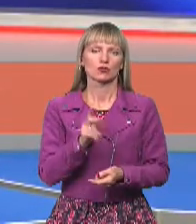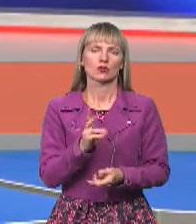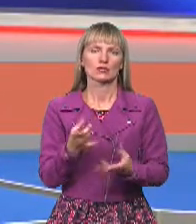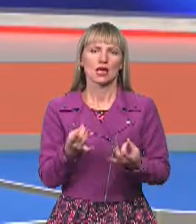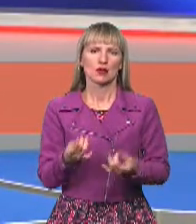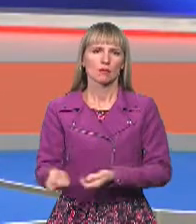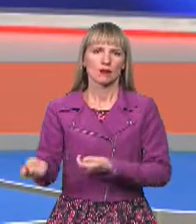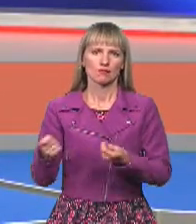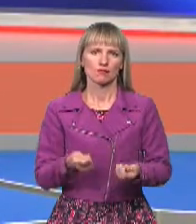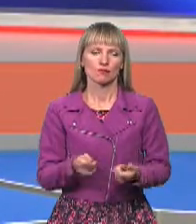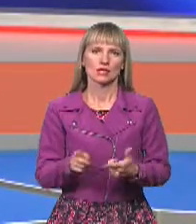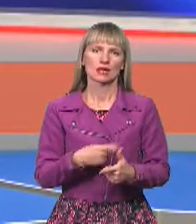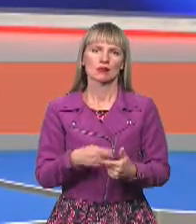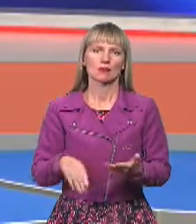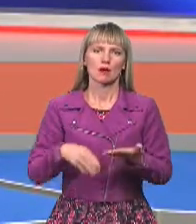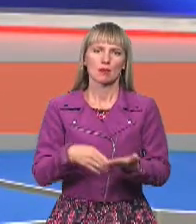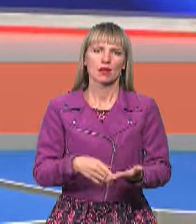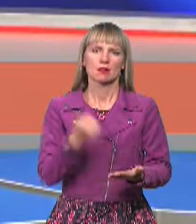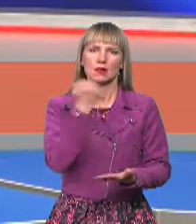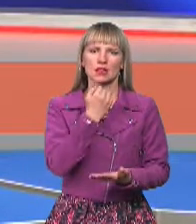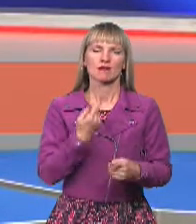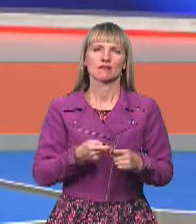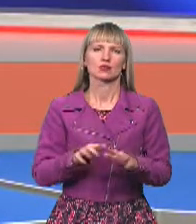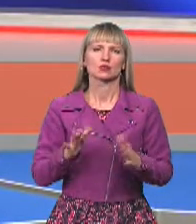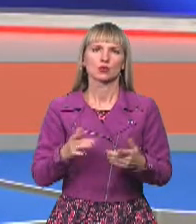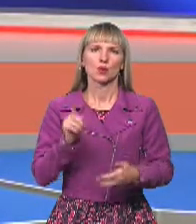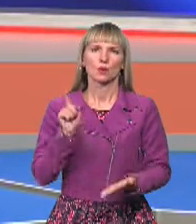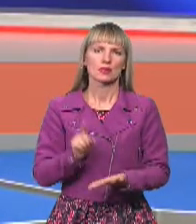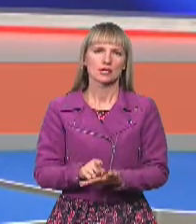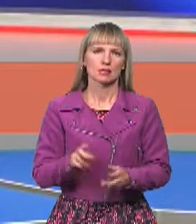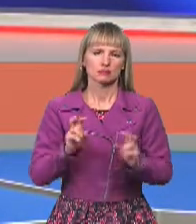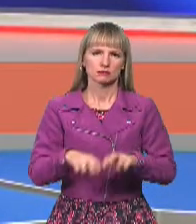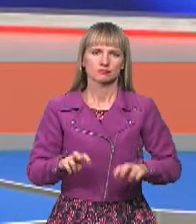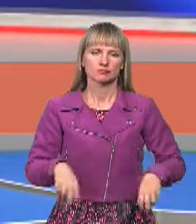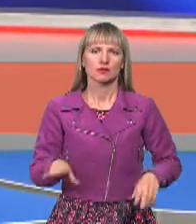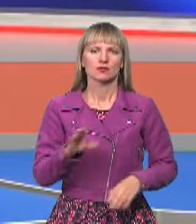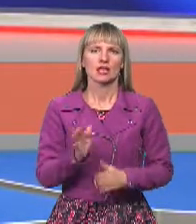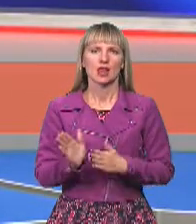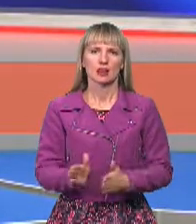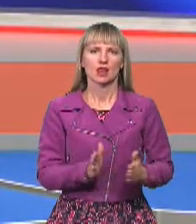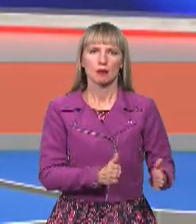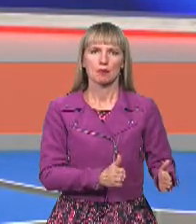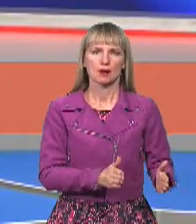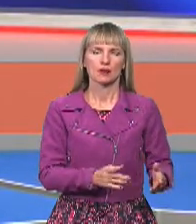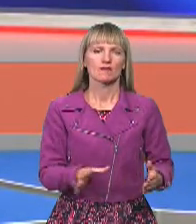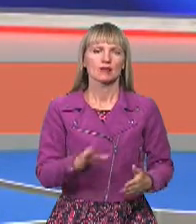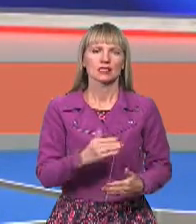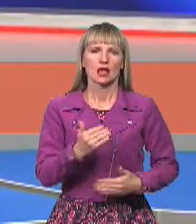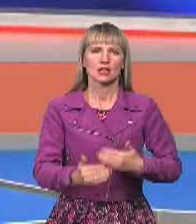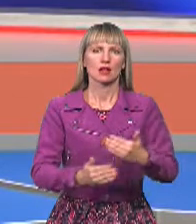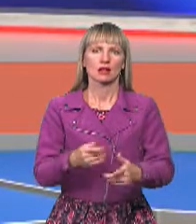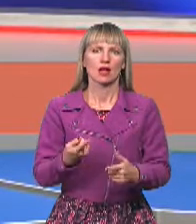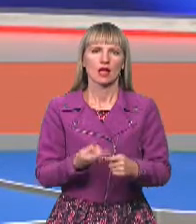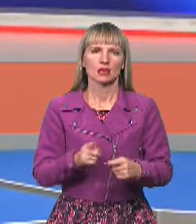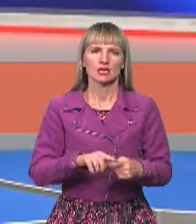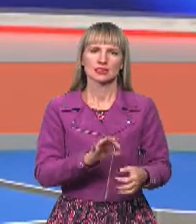или вспомогательных материалов. И в этом случае обязательно пересматриваются все этапы, все цепочки этой системы.